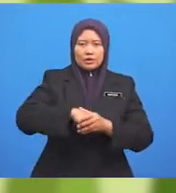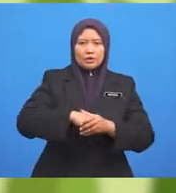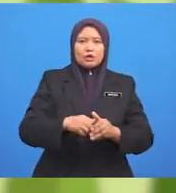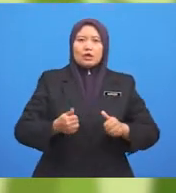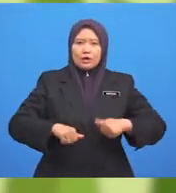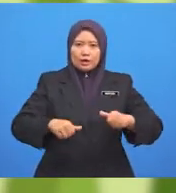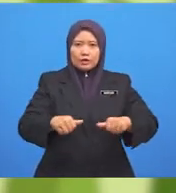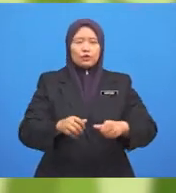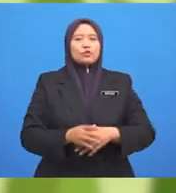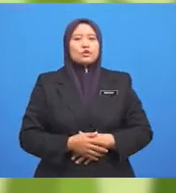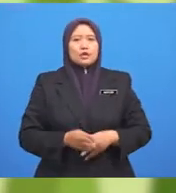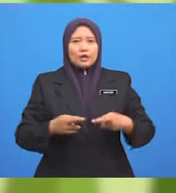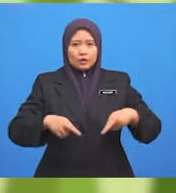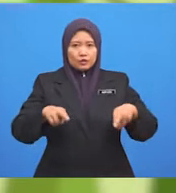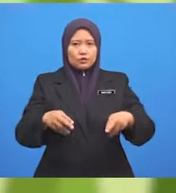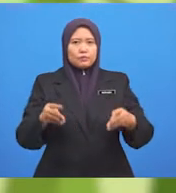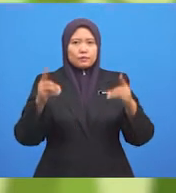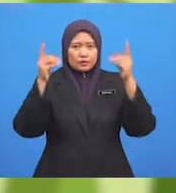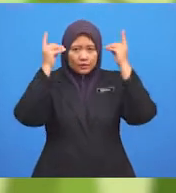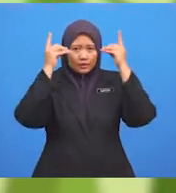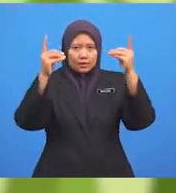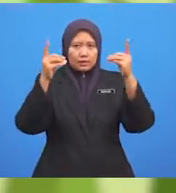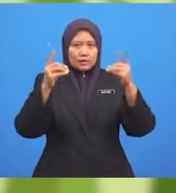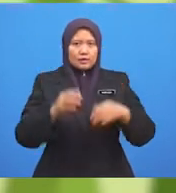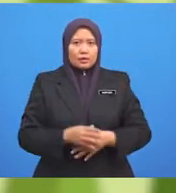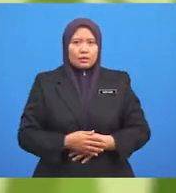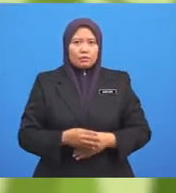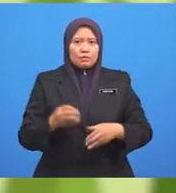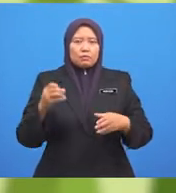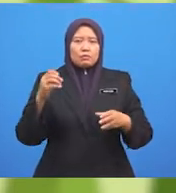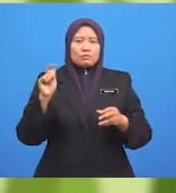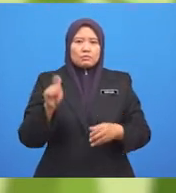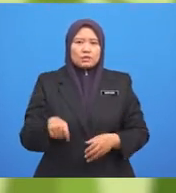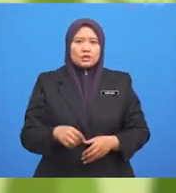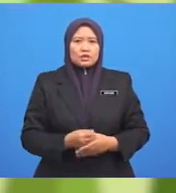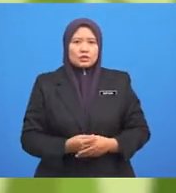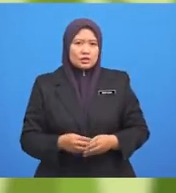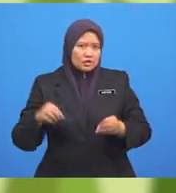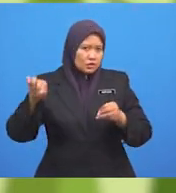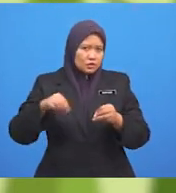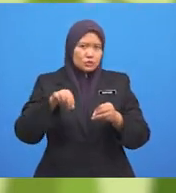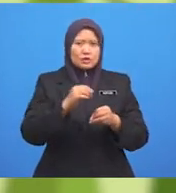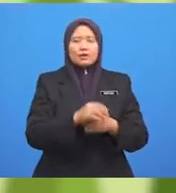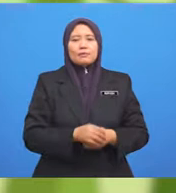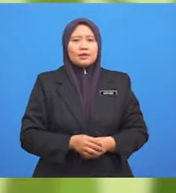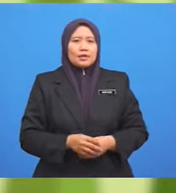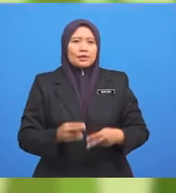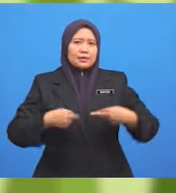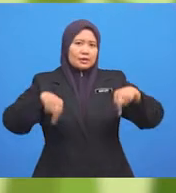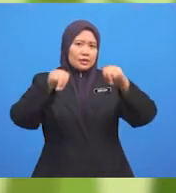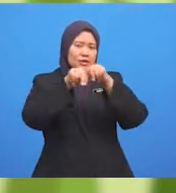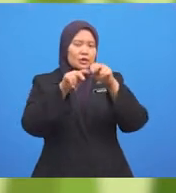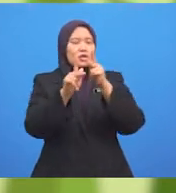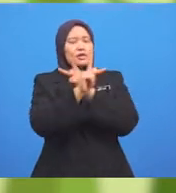pendidikan semasa perlu disulami nilai kasih sayang dan kemanusiaan.